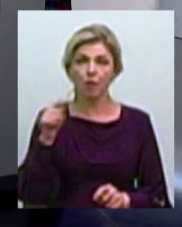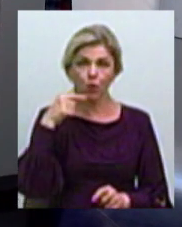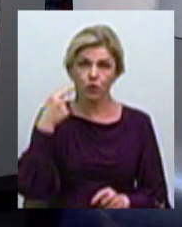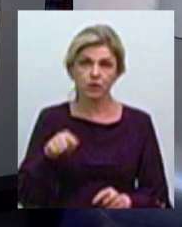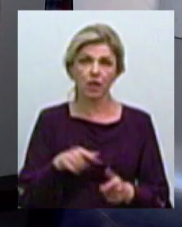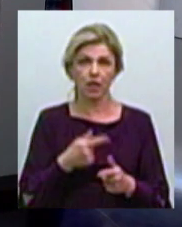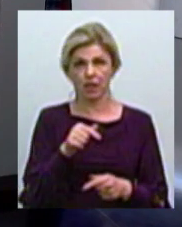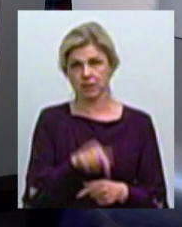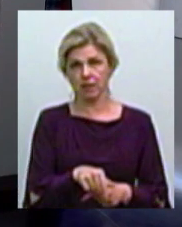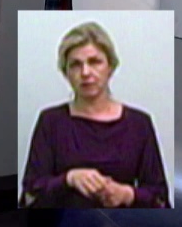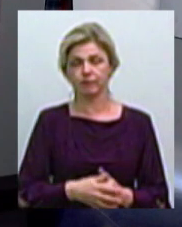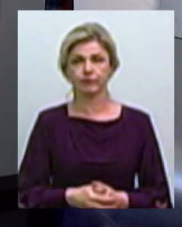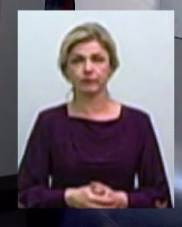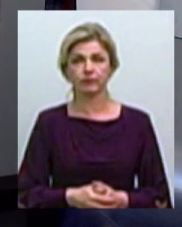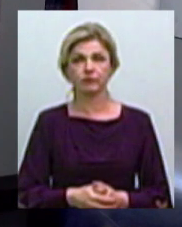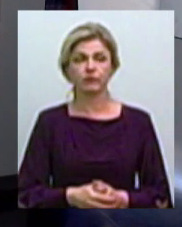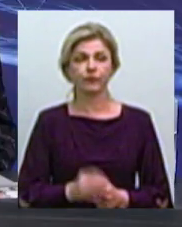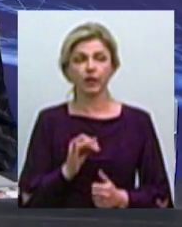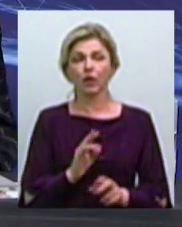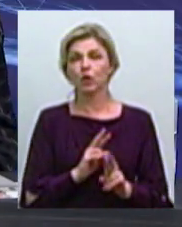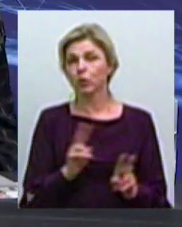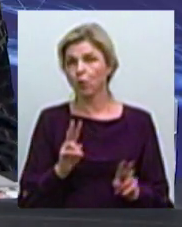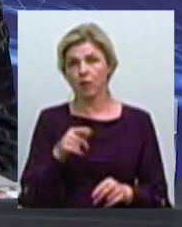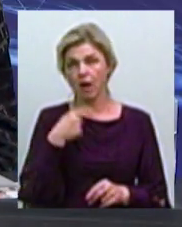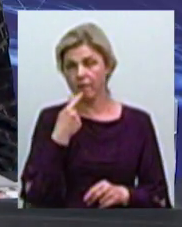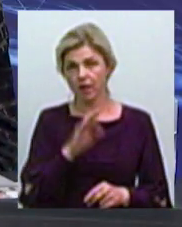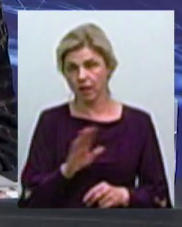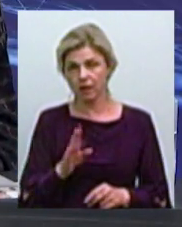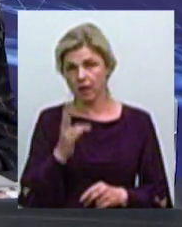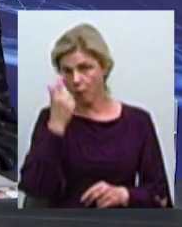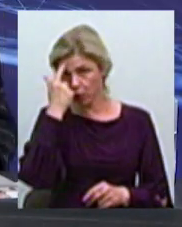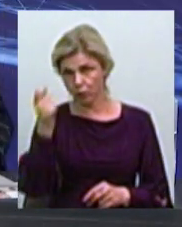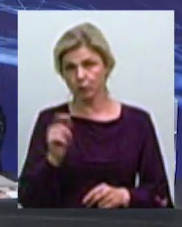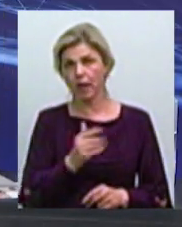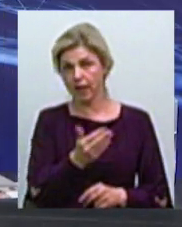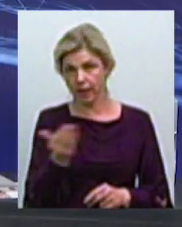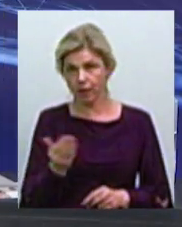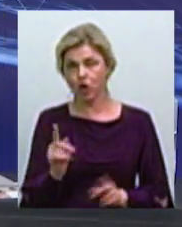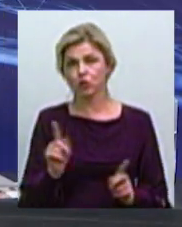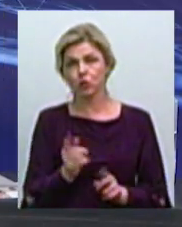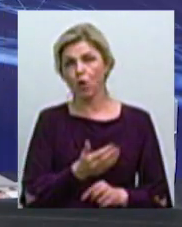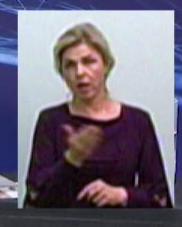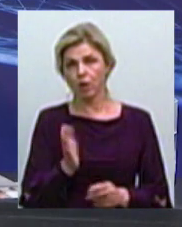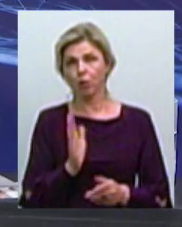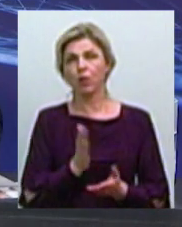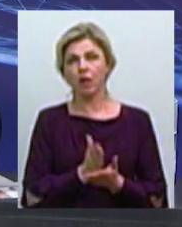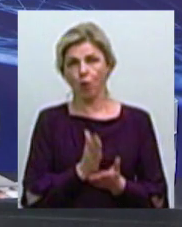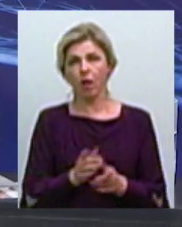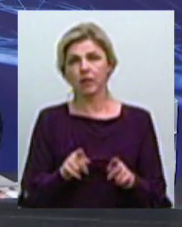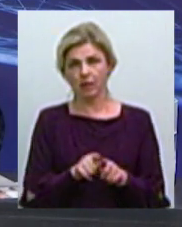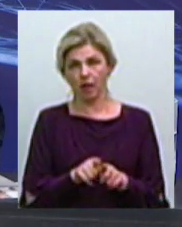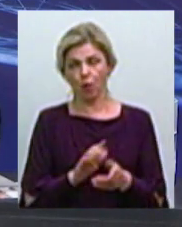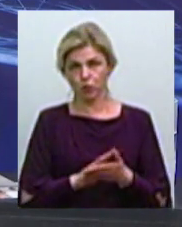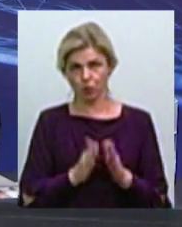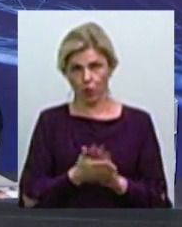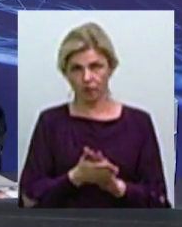случае. И тут, естественно, никто не говорил, не предупреждал их о том, что они будут находиться вот в таких